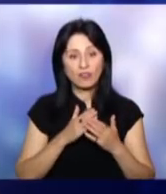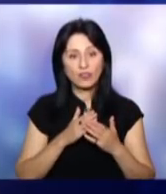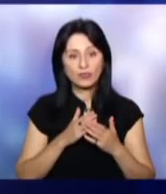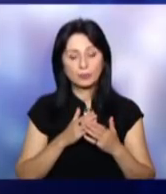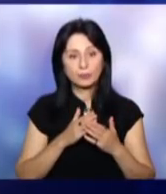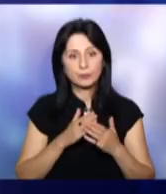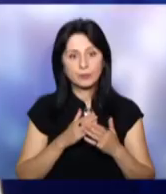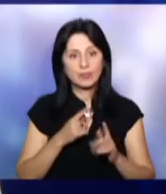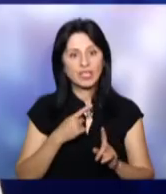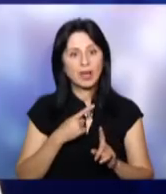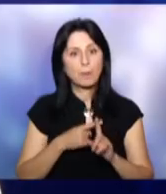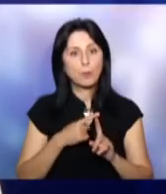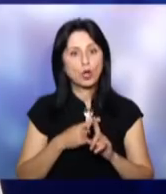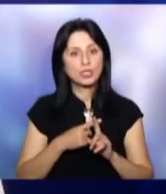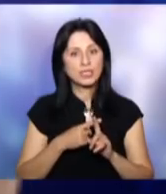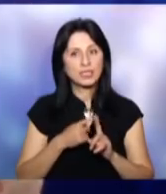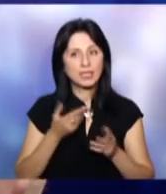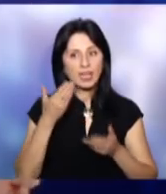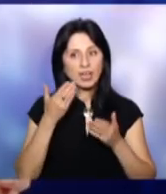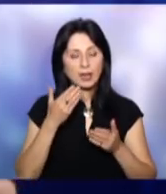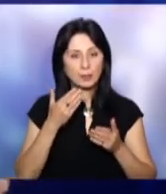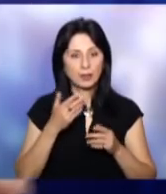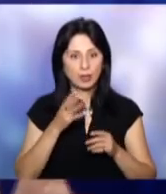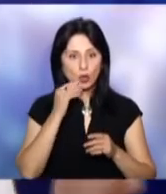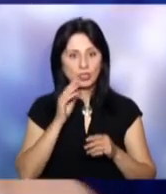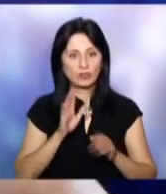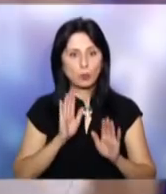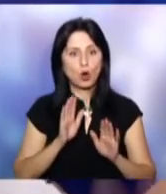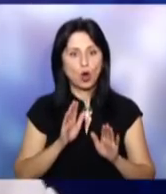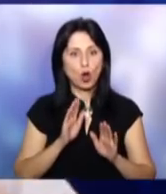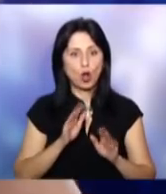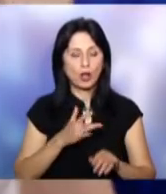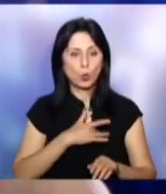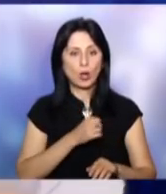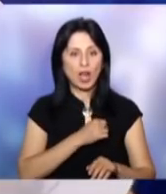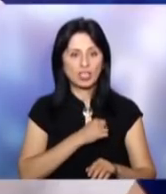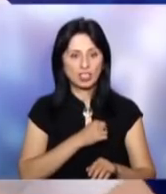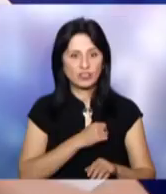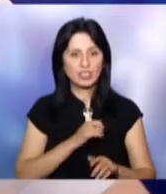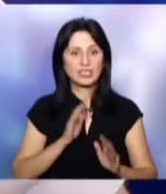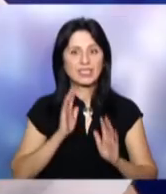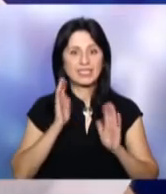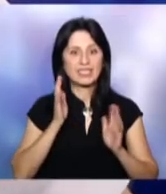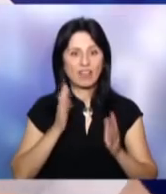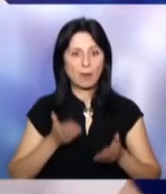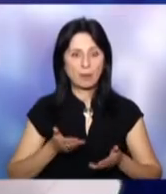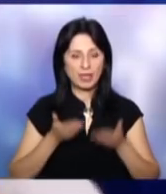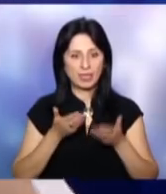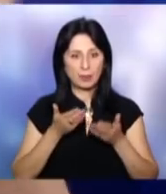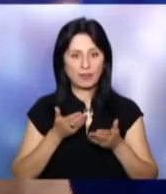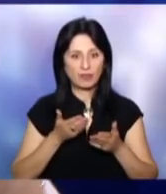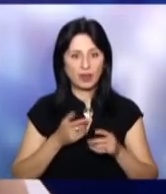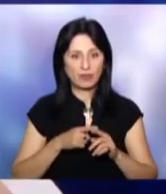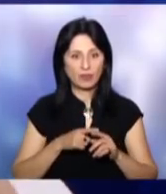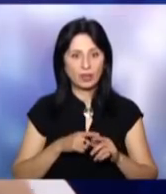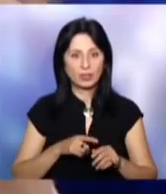ჩავრთოთ პოზიტიური მეხსიერება ამოვწიოთ, როდესაც არის მხოლოდ გულის აჩქარება, მხოლოდ წნევის მატება,